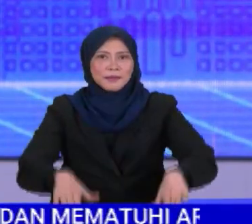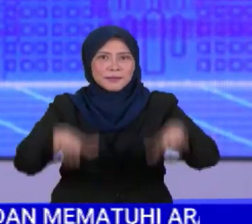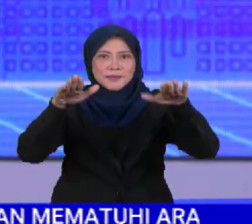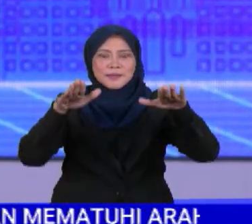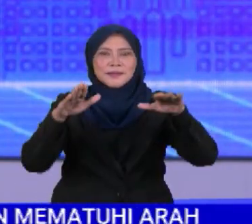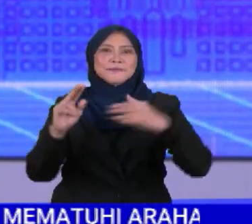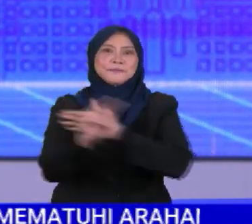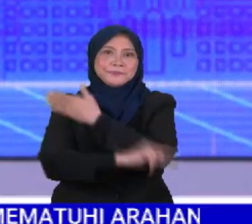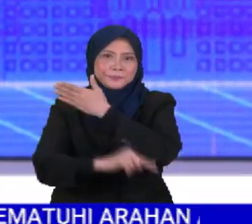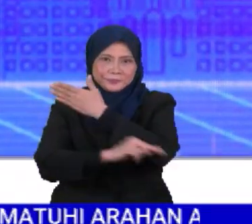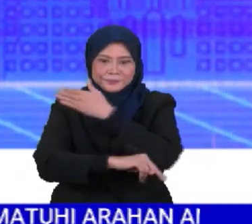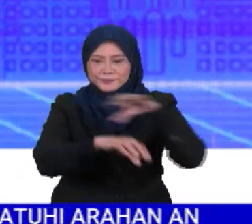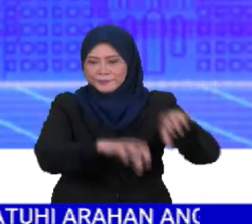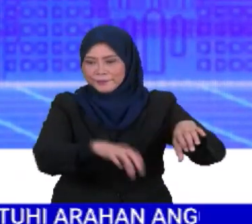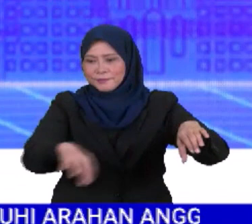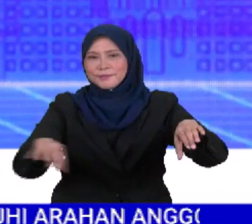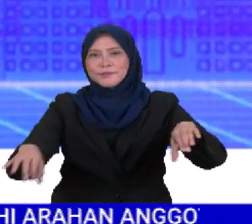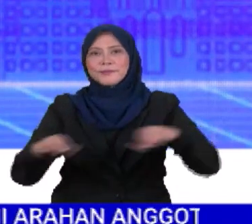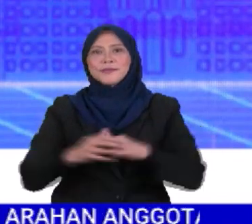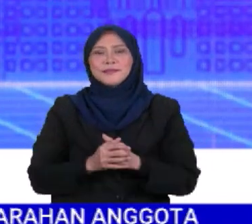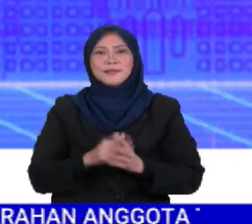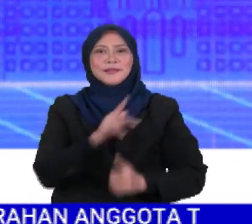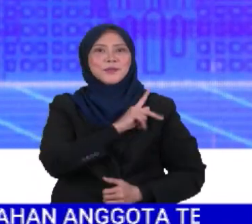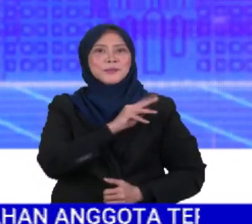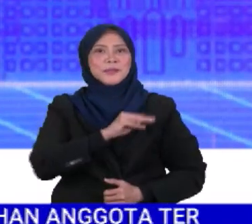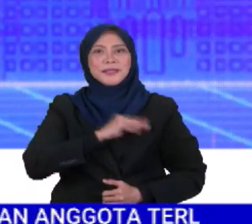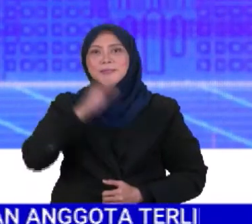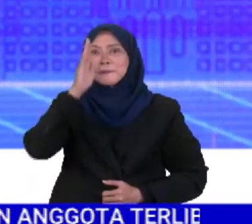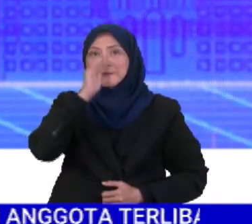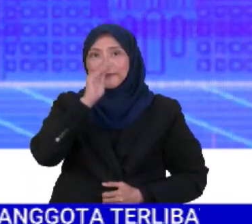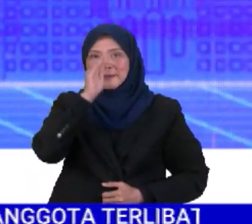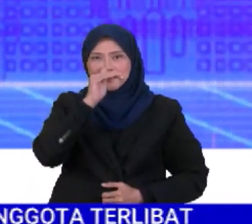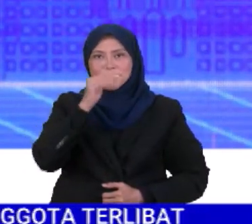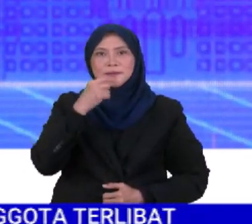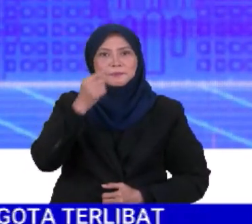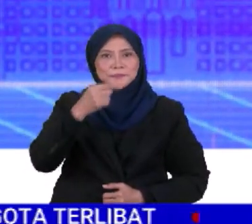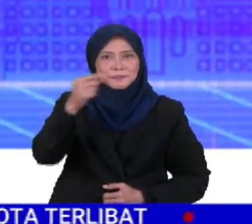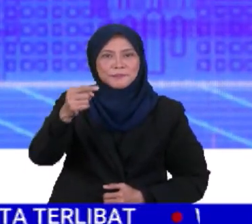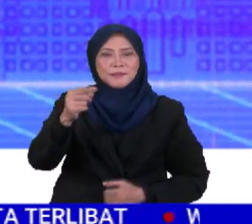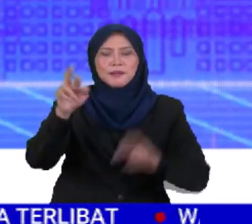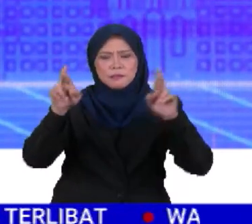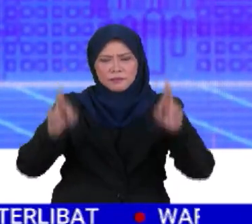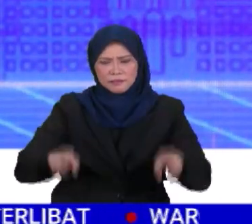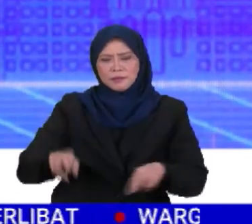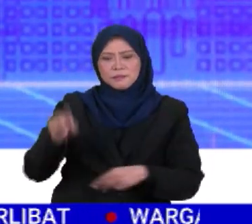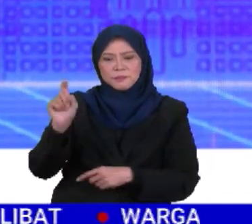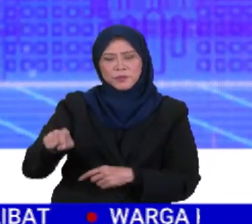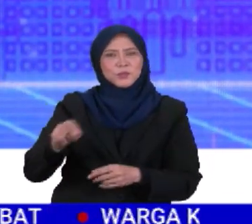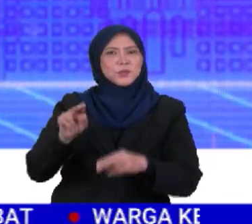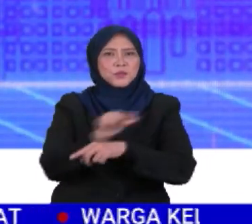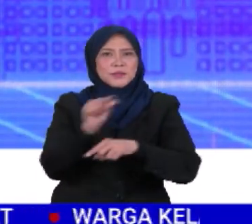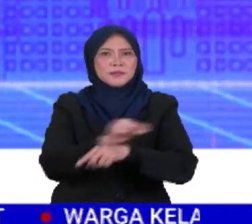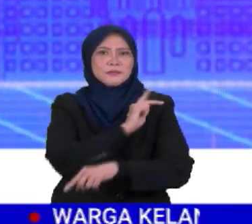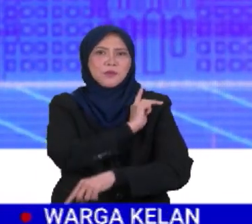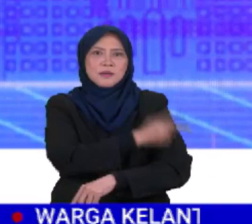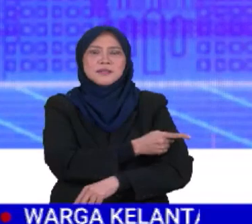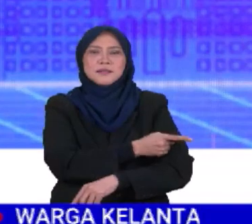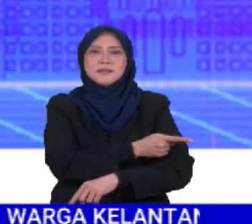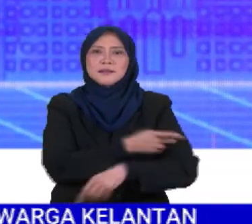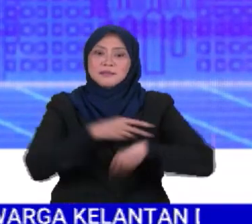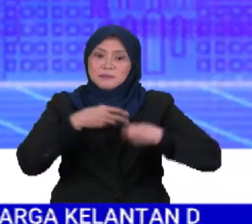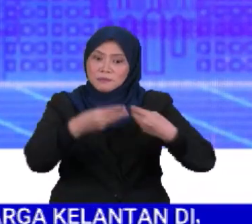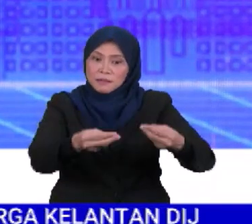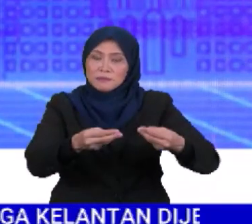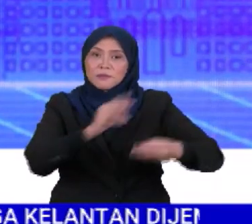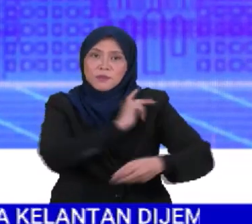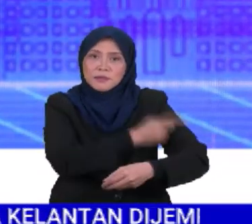beberapa negeri. Justru Ketua Menteri Melaka, Datuk Seri Sulaiman Mat Ali berkata, rakyat perlu menggunakan mandat yang diberi sekaligus